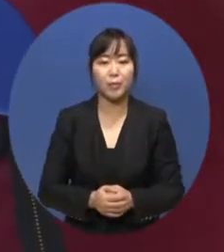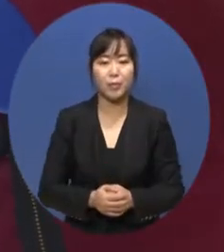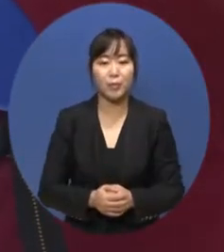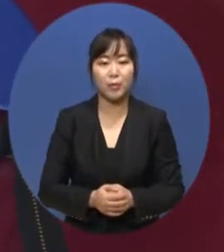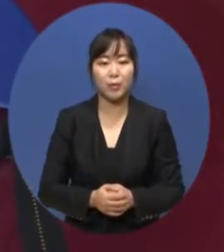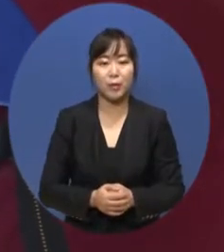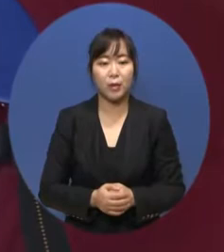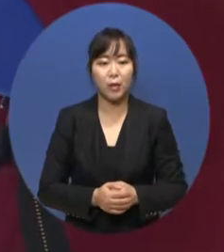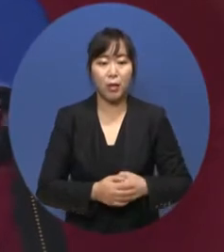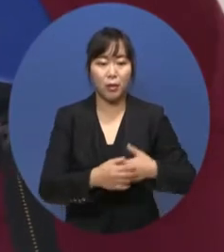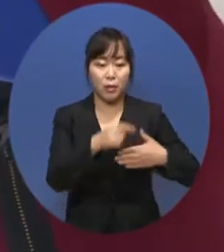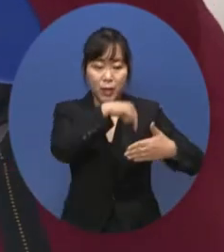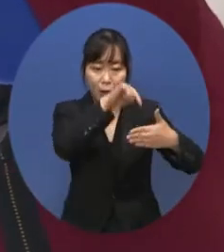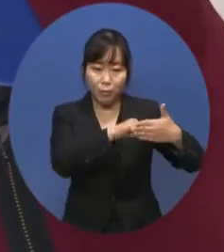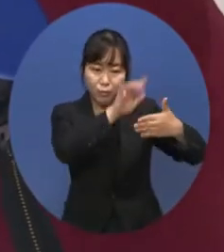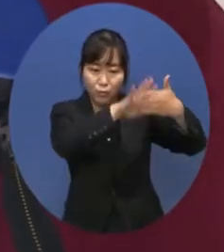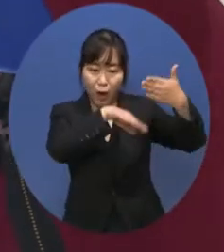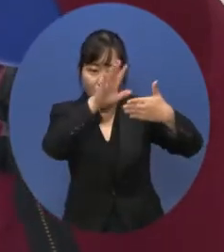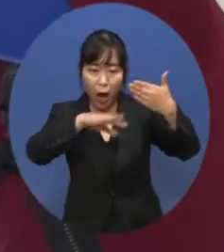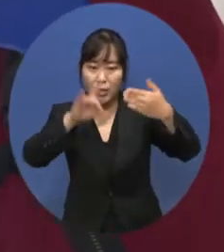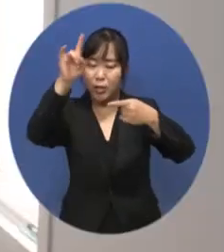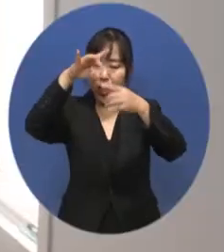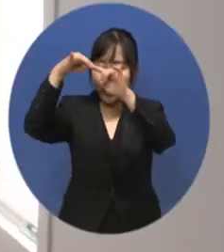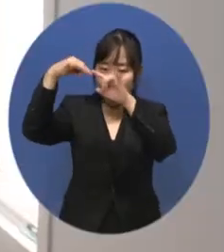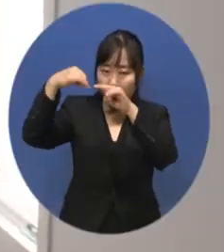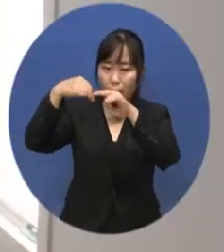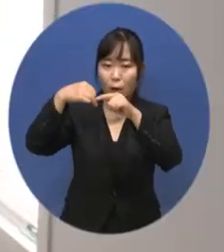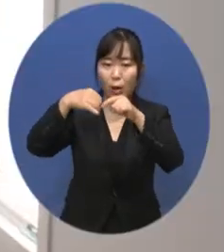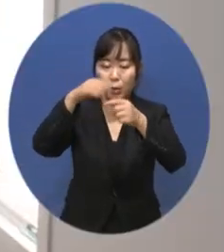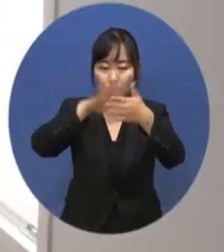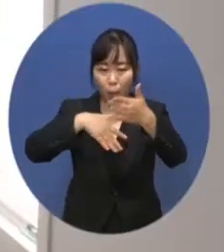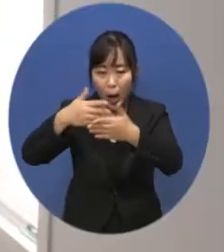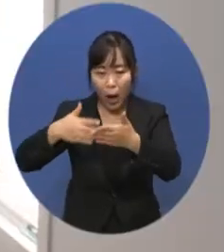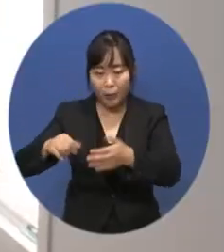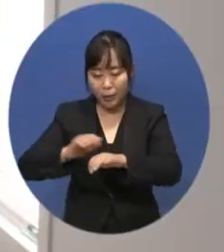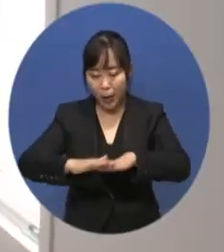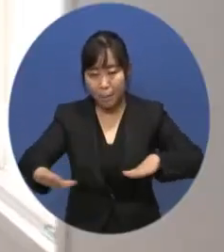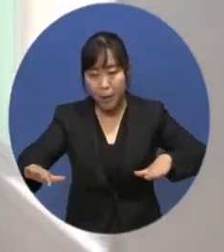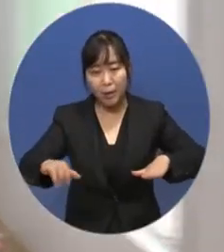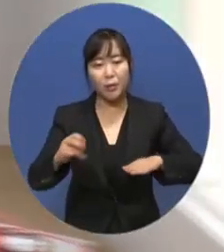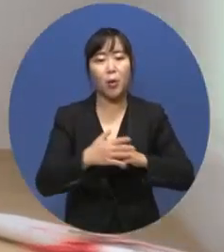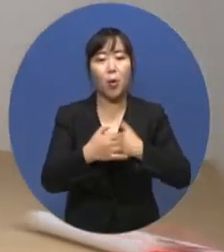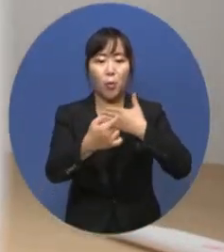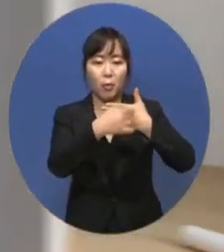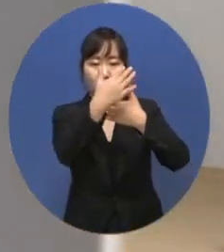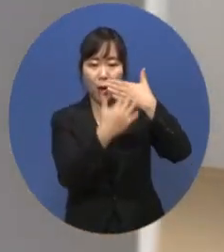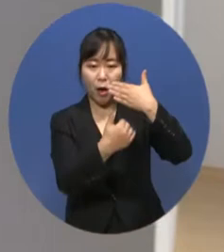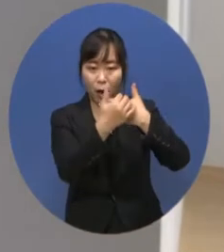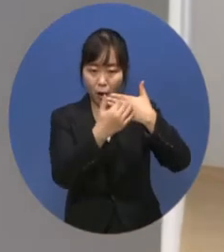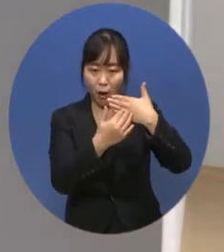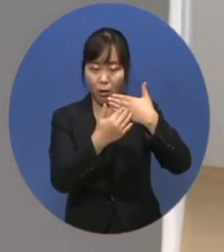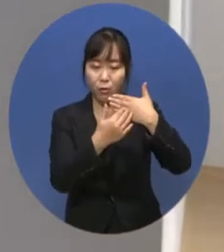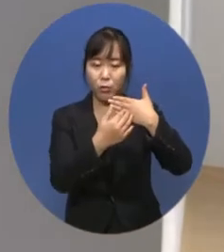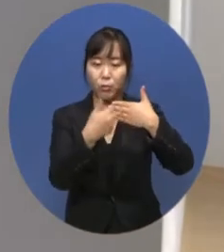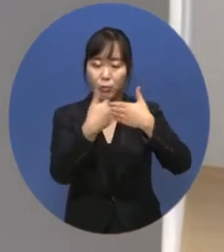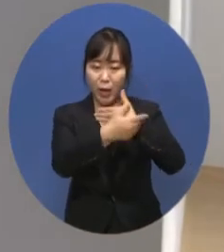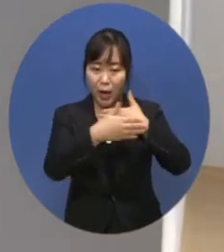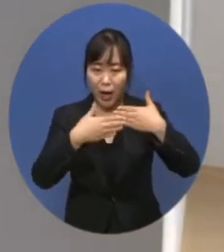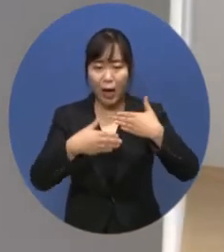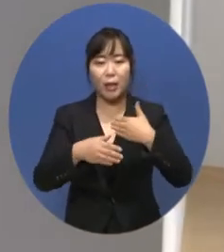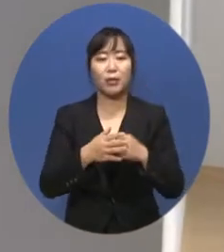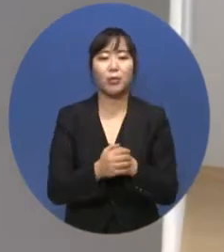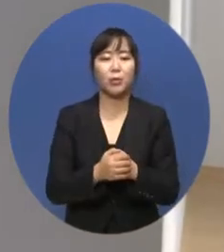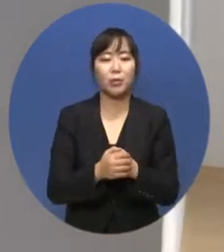내부 벽체를 비롯해 천정 전기공사와 도배, 장판 시공, 외벽 콘크리트 타설, 외벽